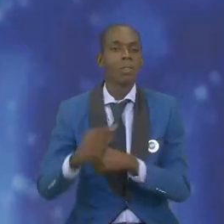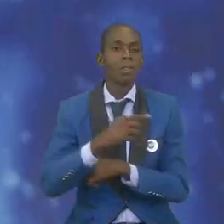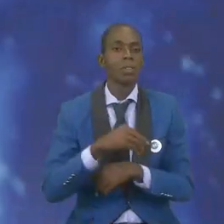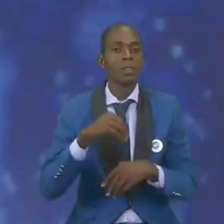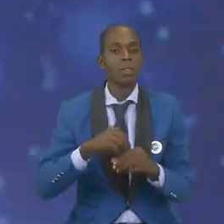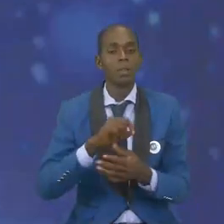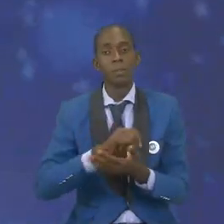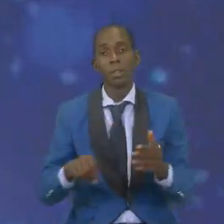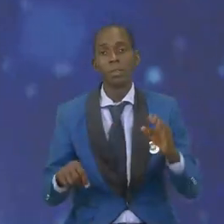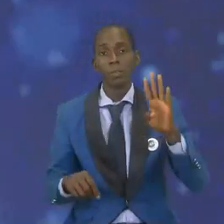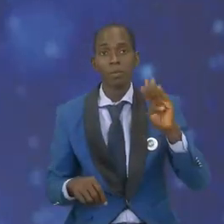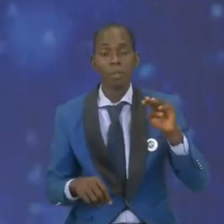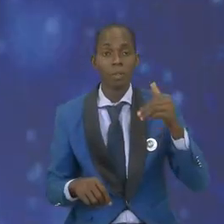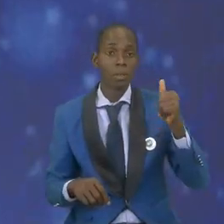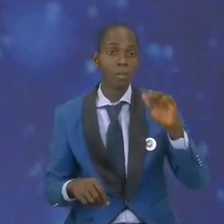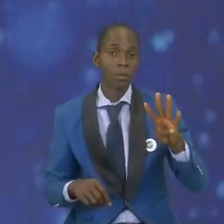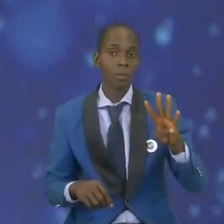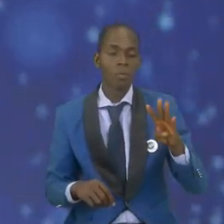le jour.